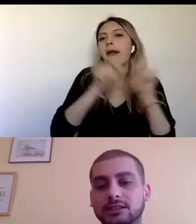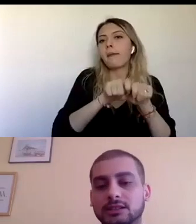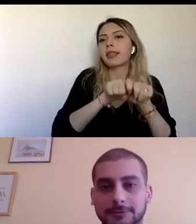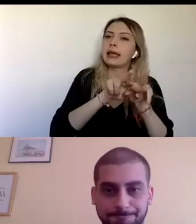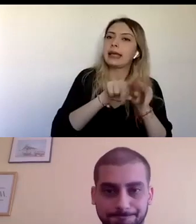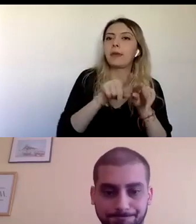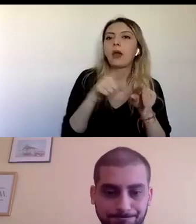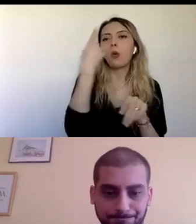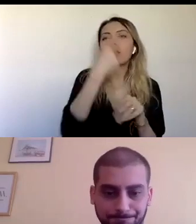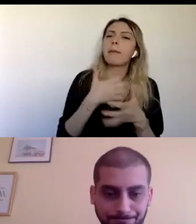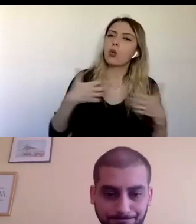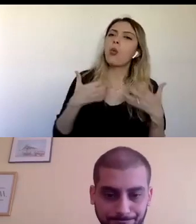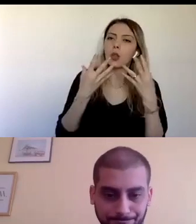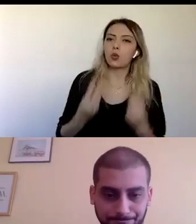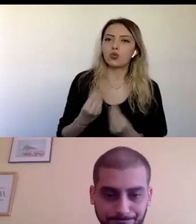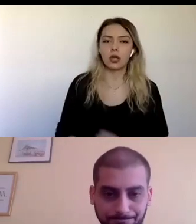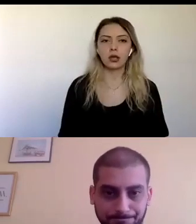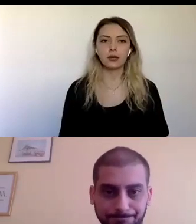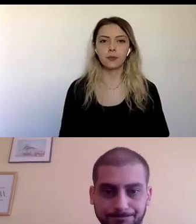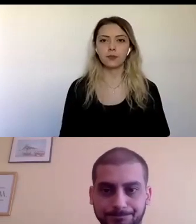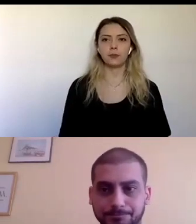güvenli kalacak.